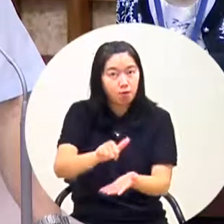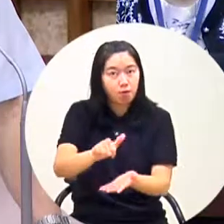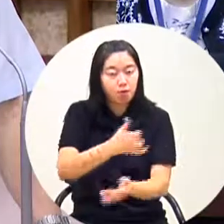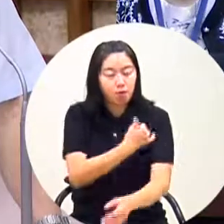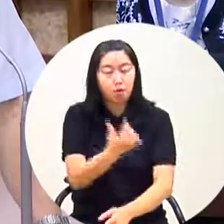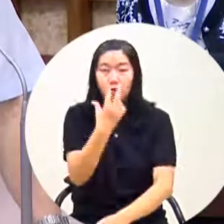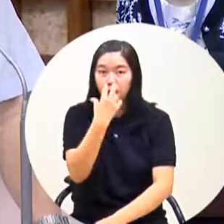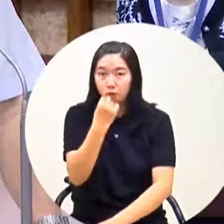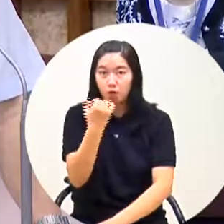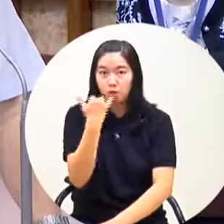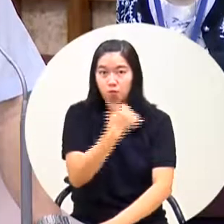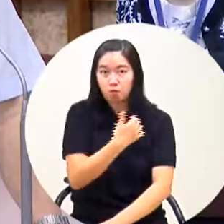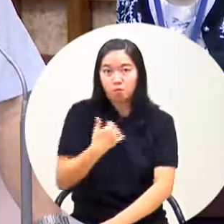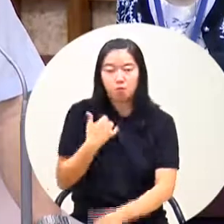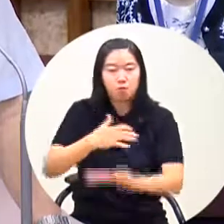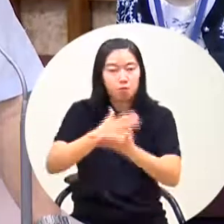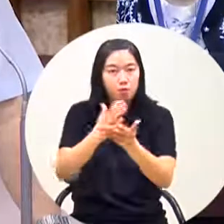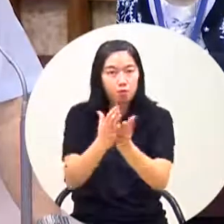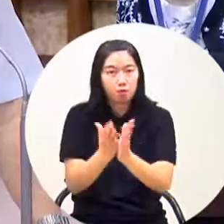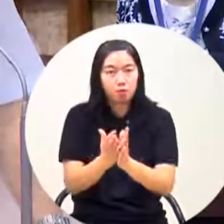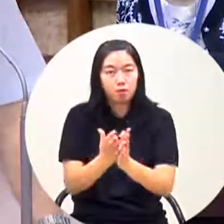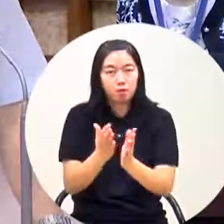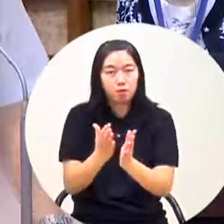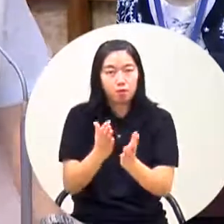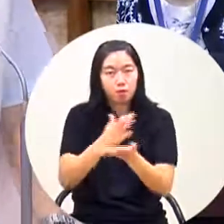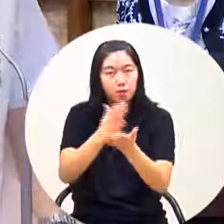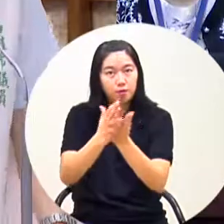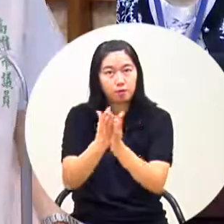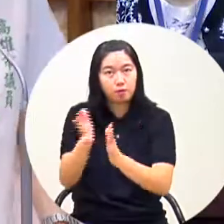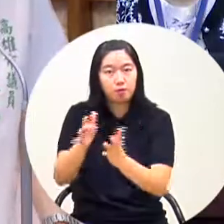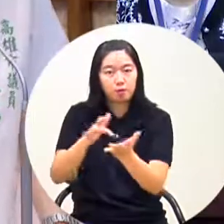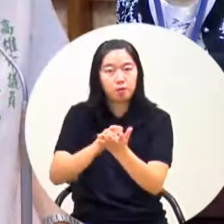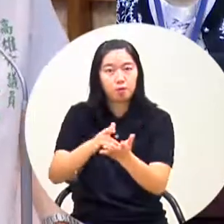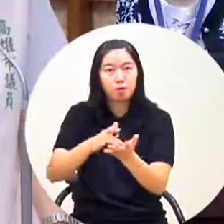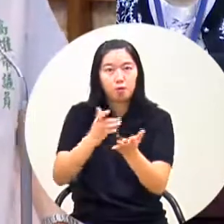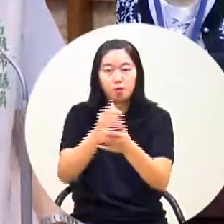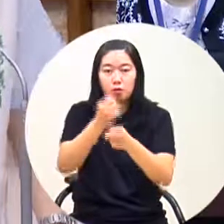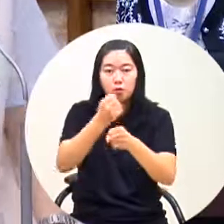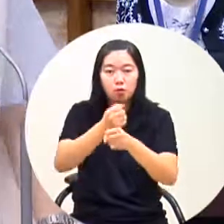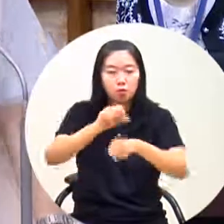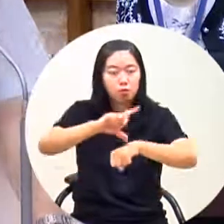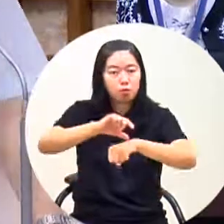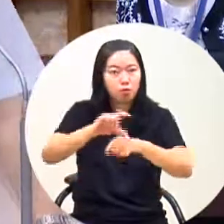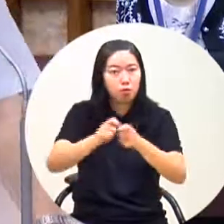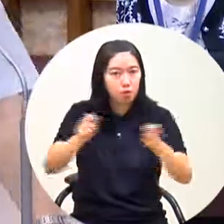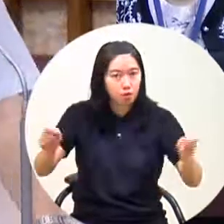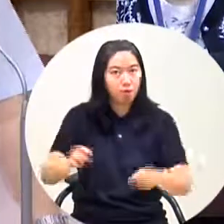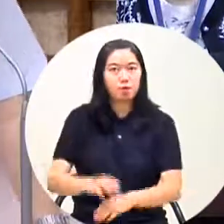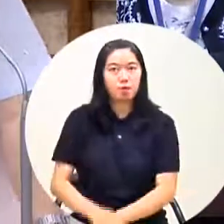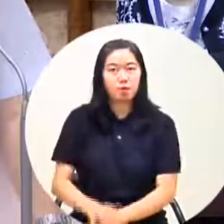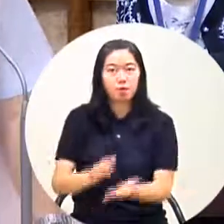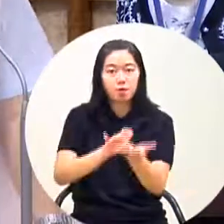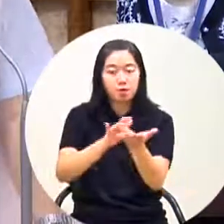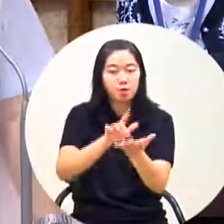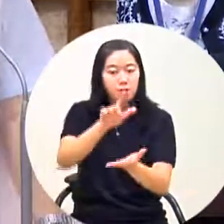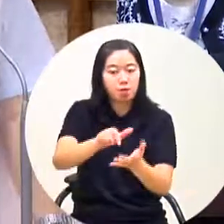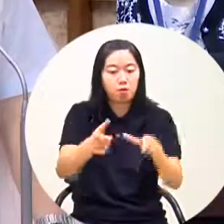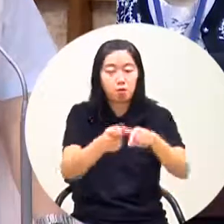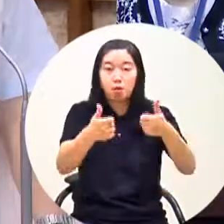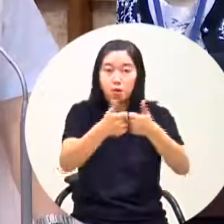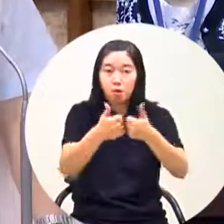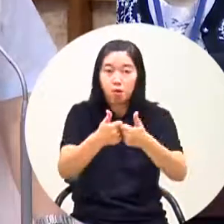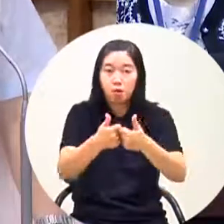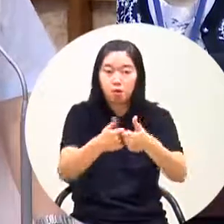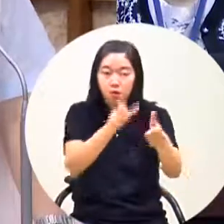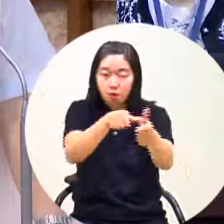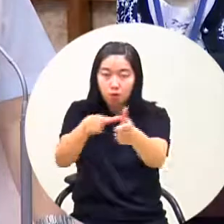当时啊吼，种种遮引起。吼，伊个迄个工作时间伤长，即个部分，啊，药师工会嘛有做一寡对一寡药师做迄个